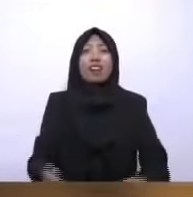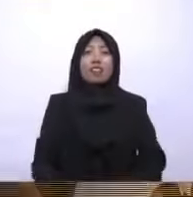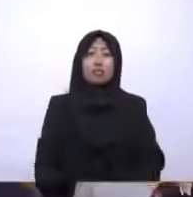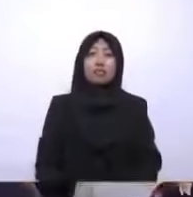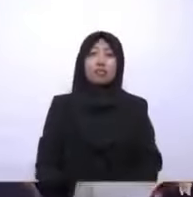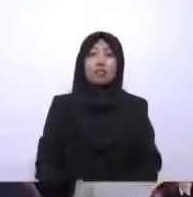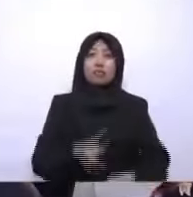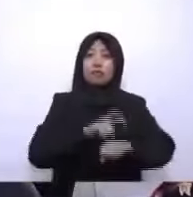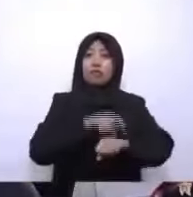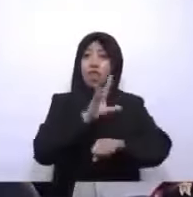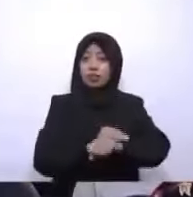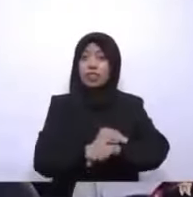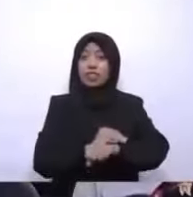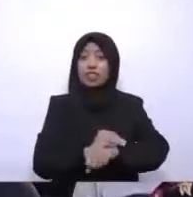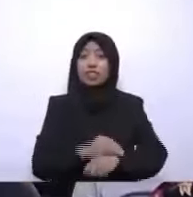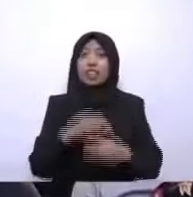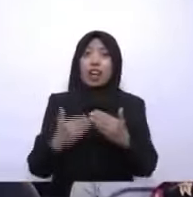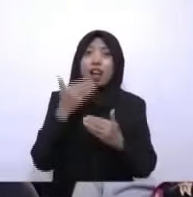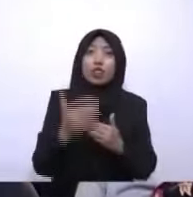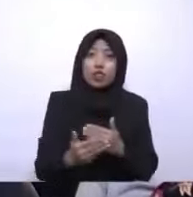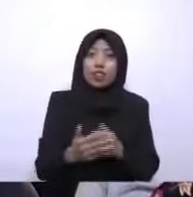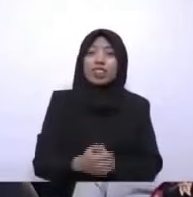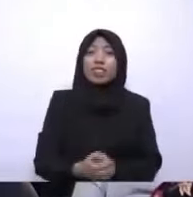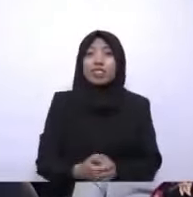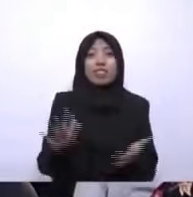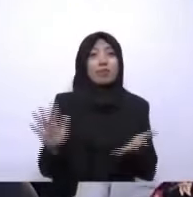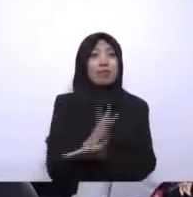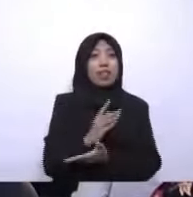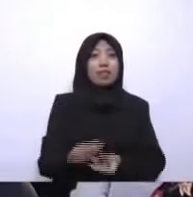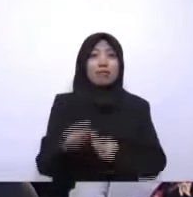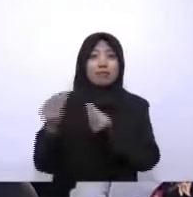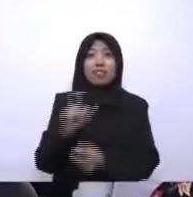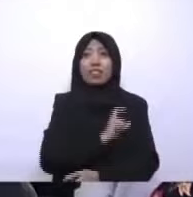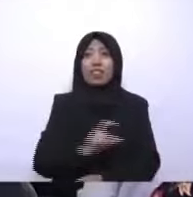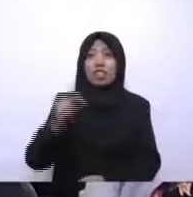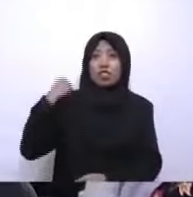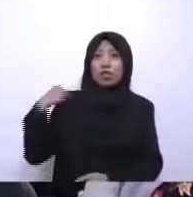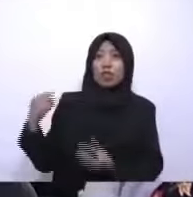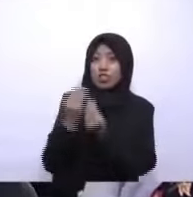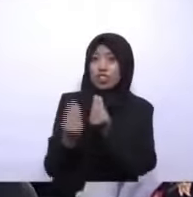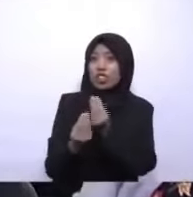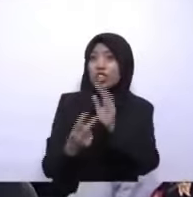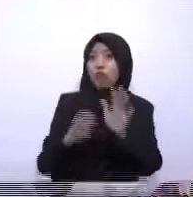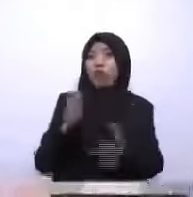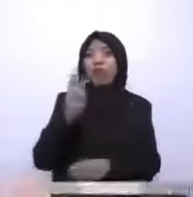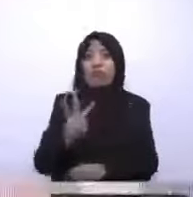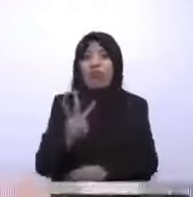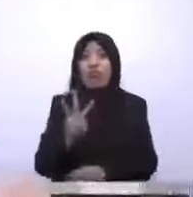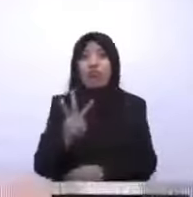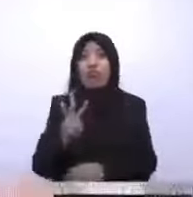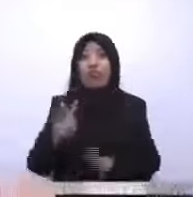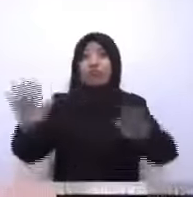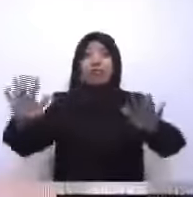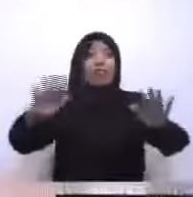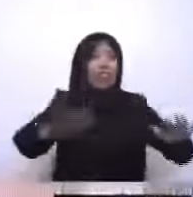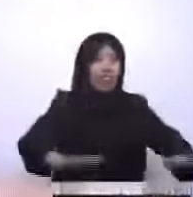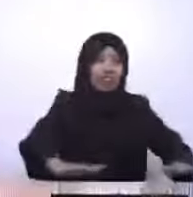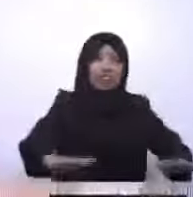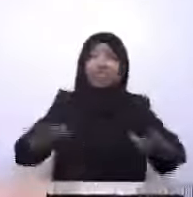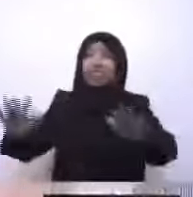Anda sudah habis. Selanjutnya, saya beri kesempatan untuk Cawagub nomor urut 3. Mohon